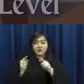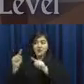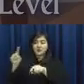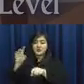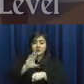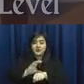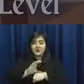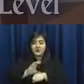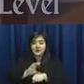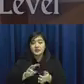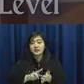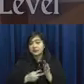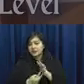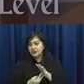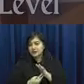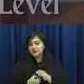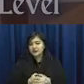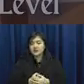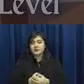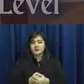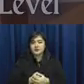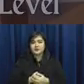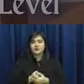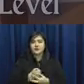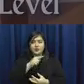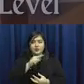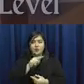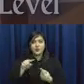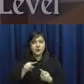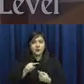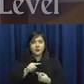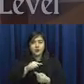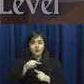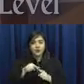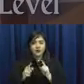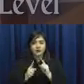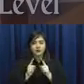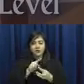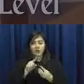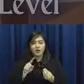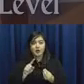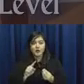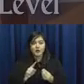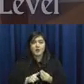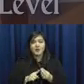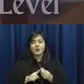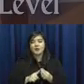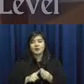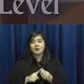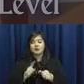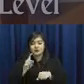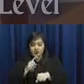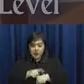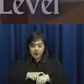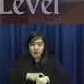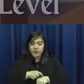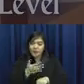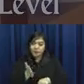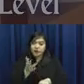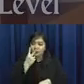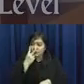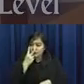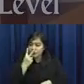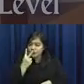sabihin, as far as the visual, you see, yung scenario na nakikita, nakakaalam